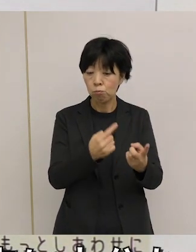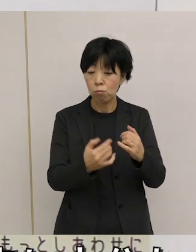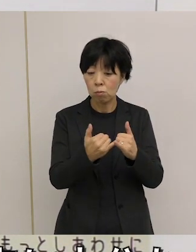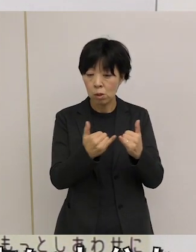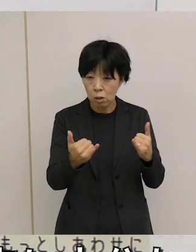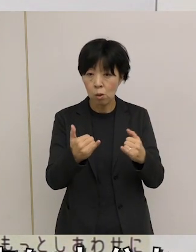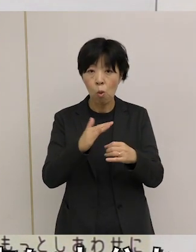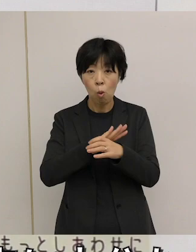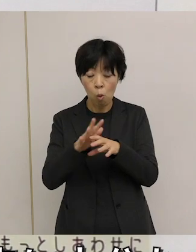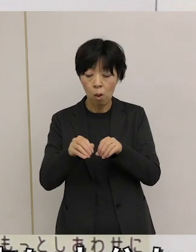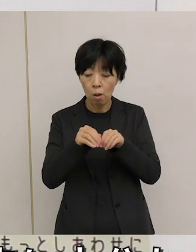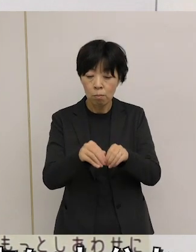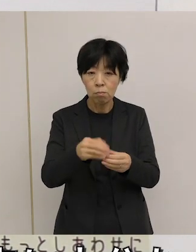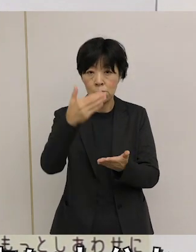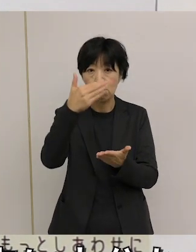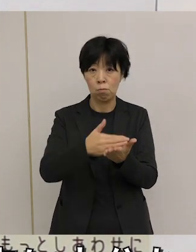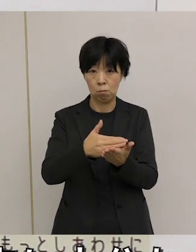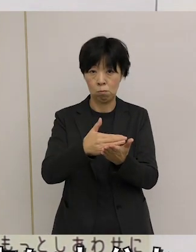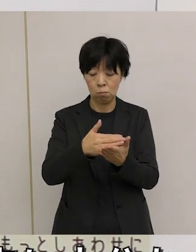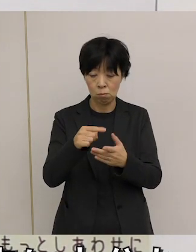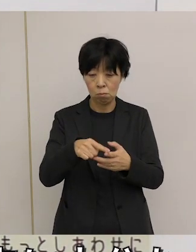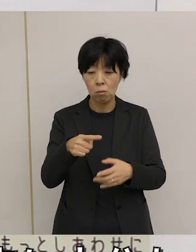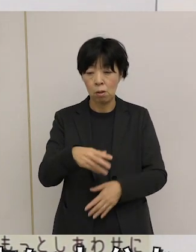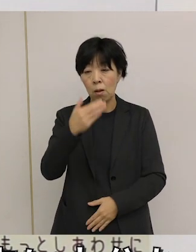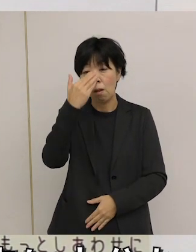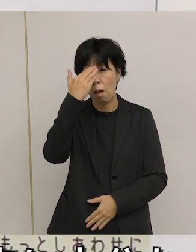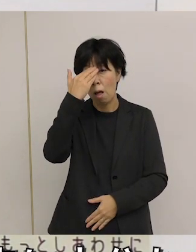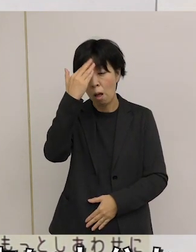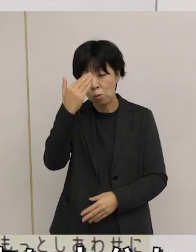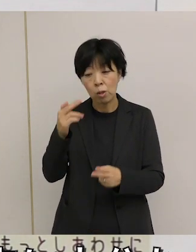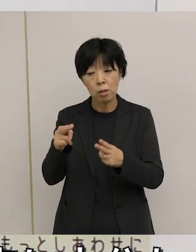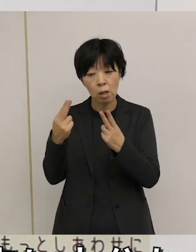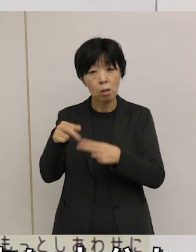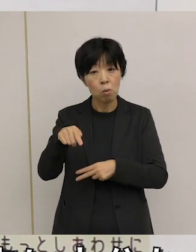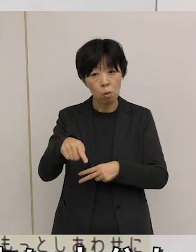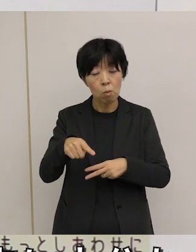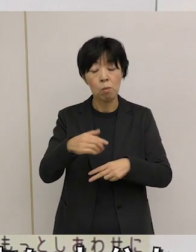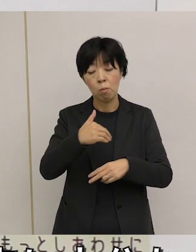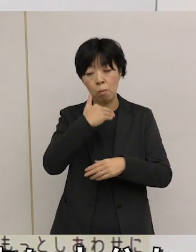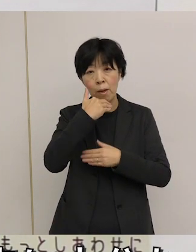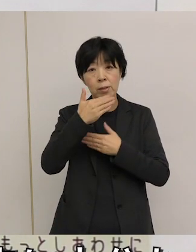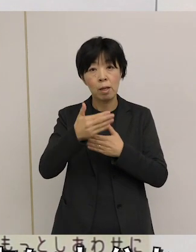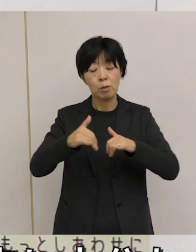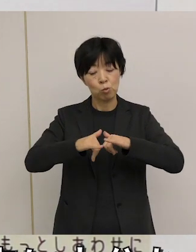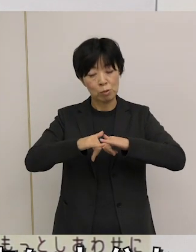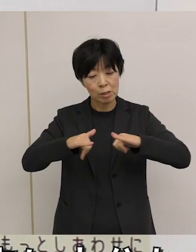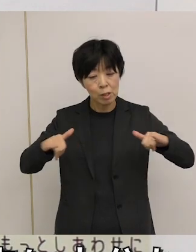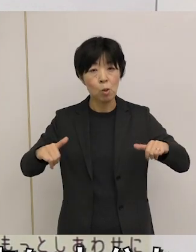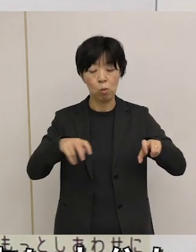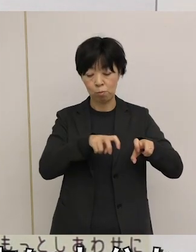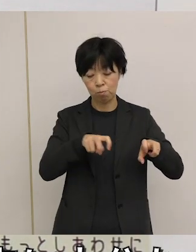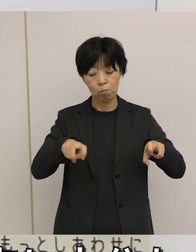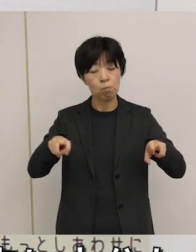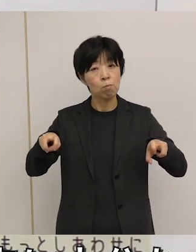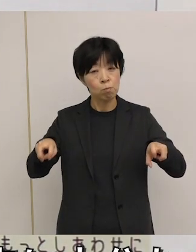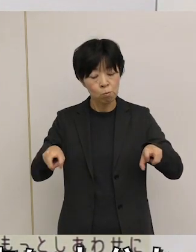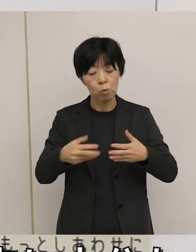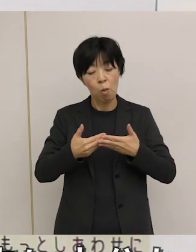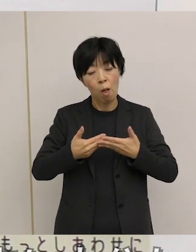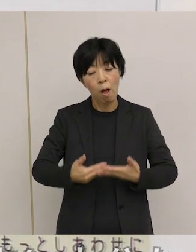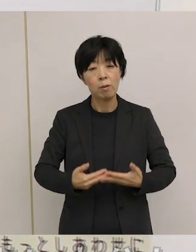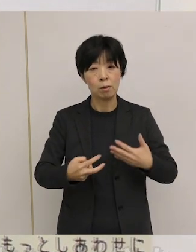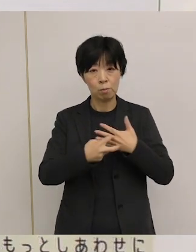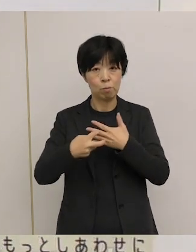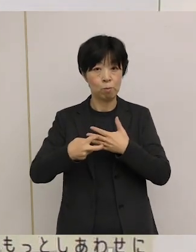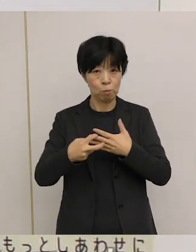感染を防止するとともに、発熱外来に十分な待合スペースを提供し、安心して受診できるようにします